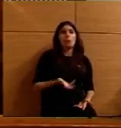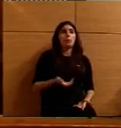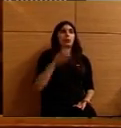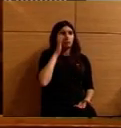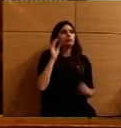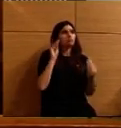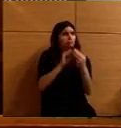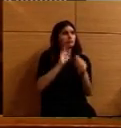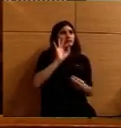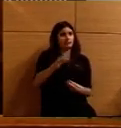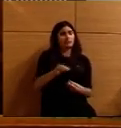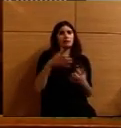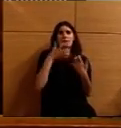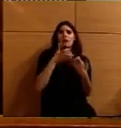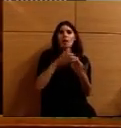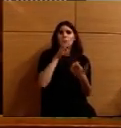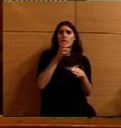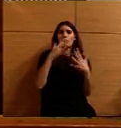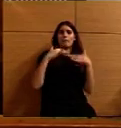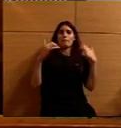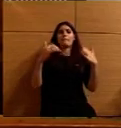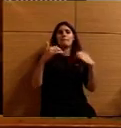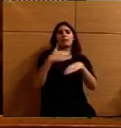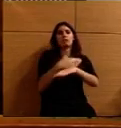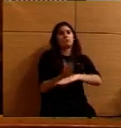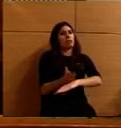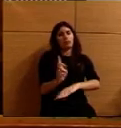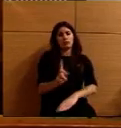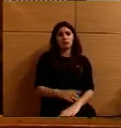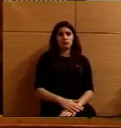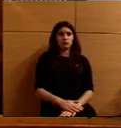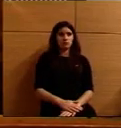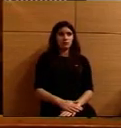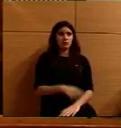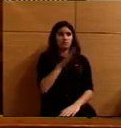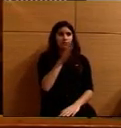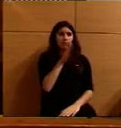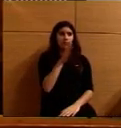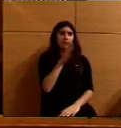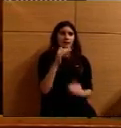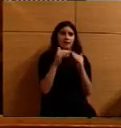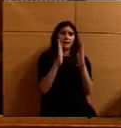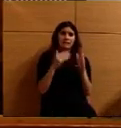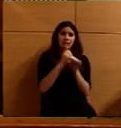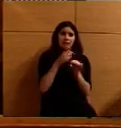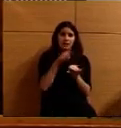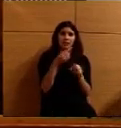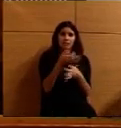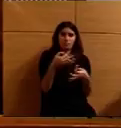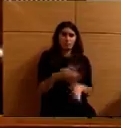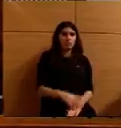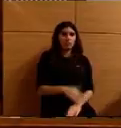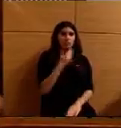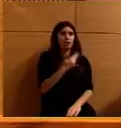estem d'acord i que per això estem peleant, perquè els plenos se senyisquen a lo que estem parlant i entre tots intentar que la casa treballi pel bé de tots.